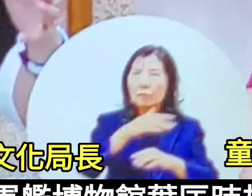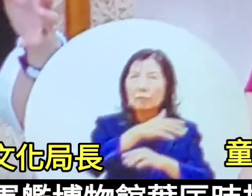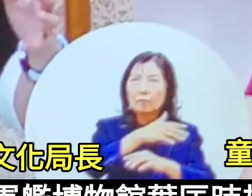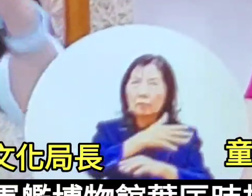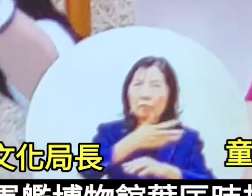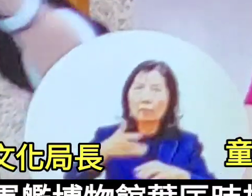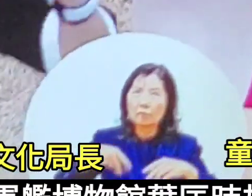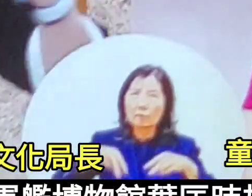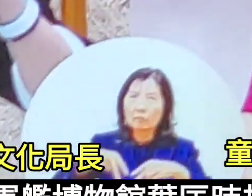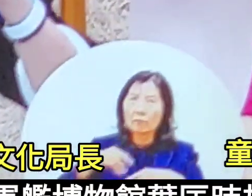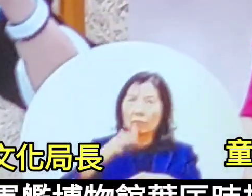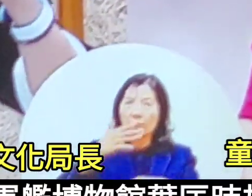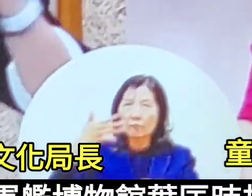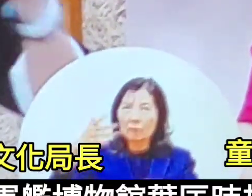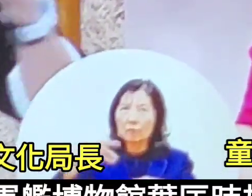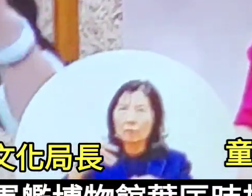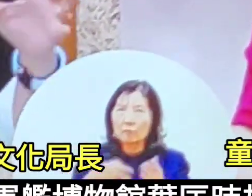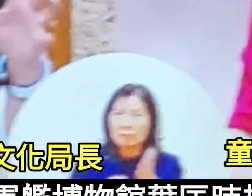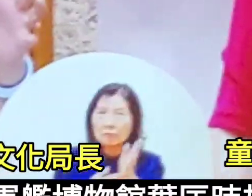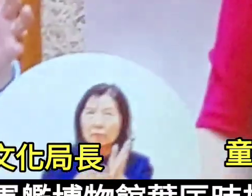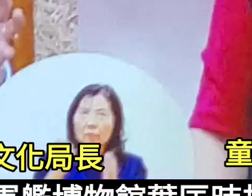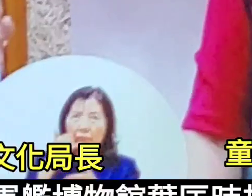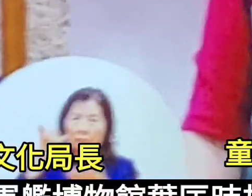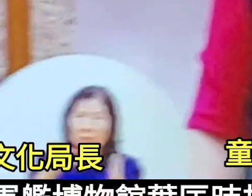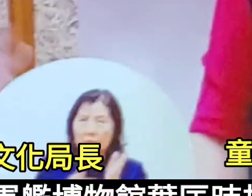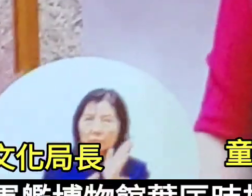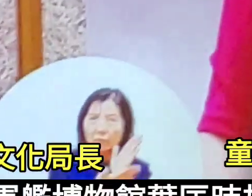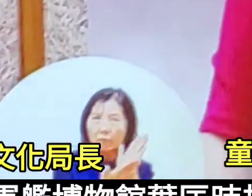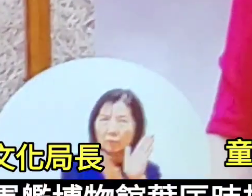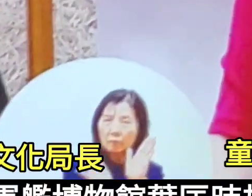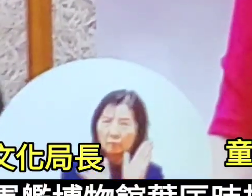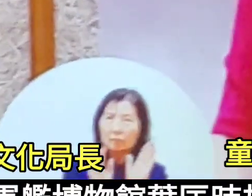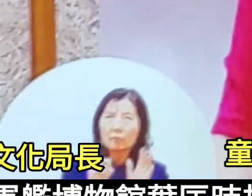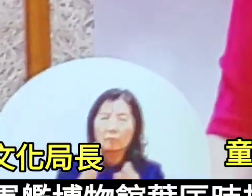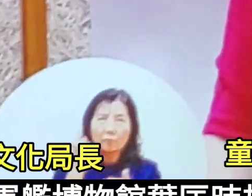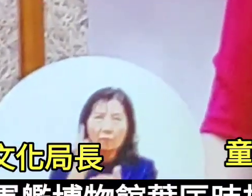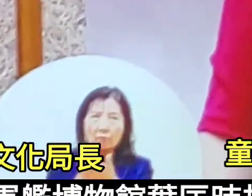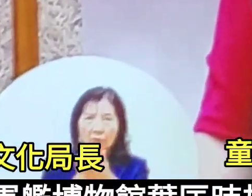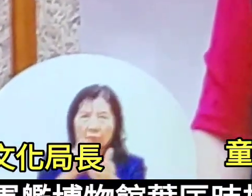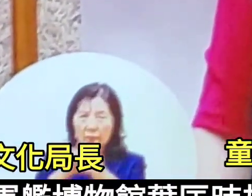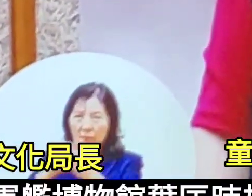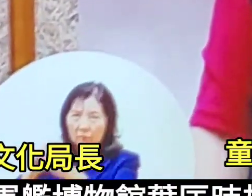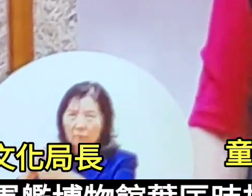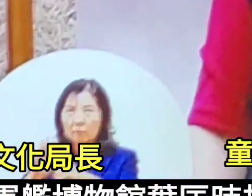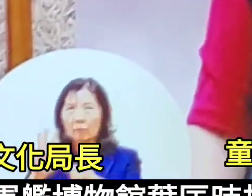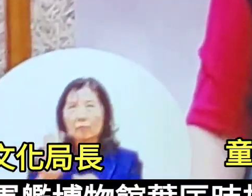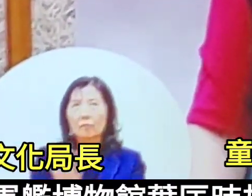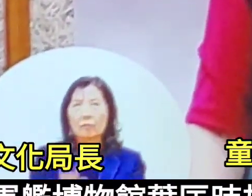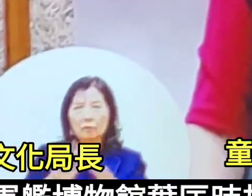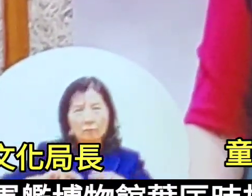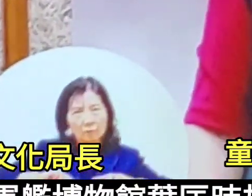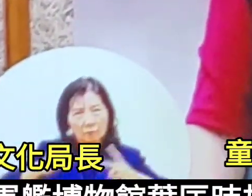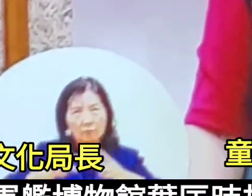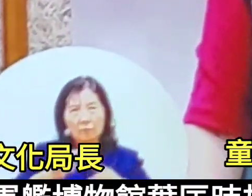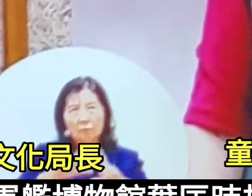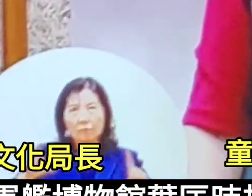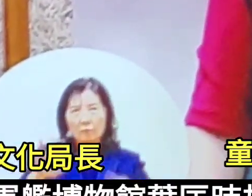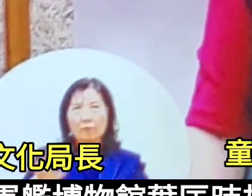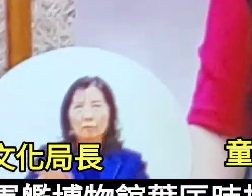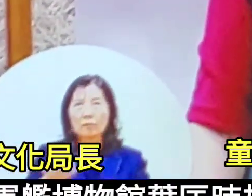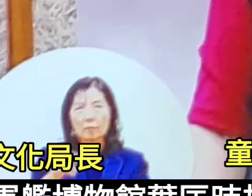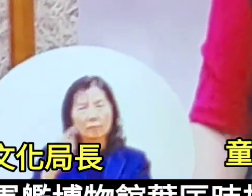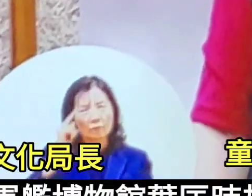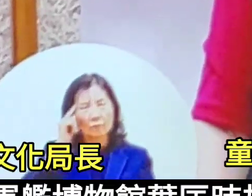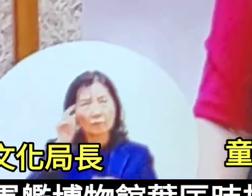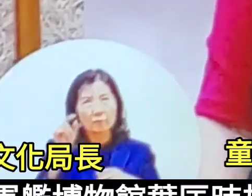的展览之间各个主题要做很大的变动。所以我们现在还在思考怎么样能够把议员